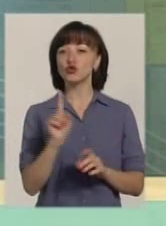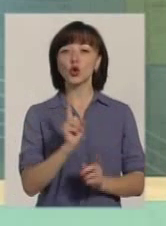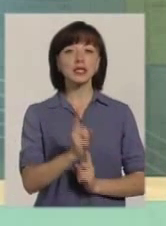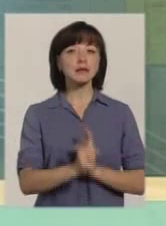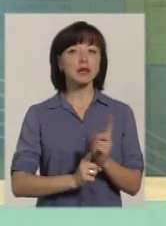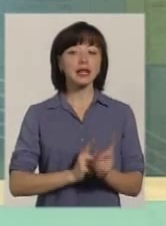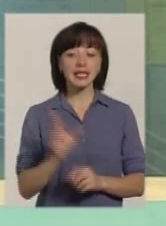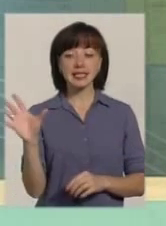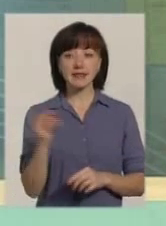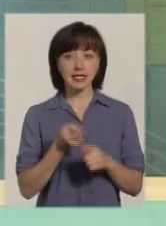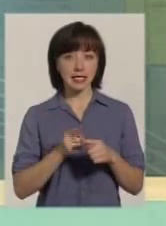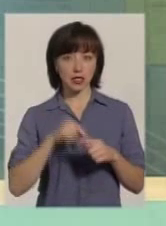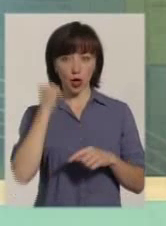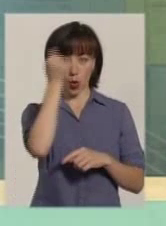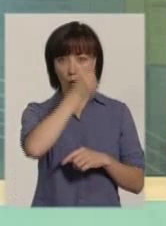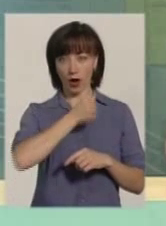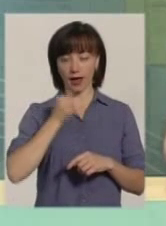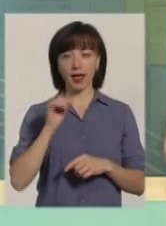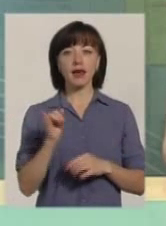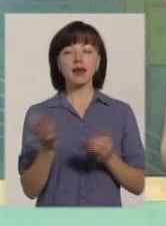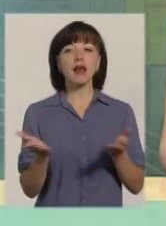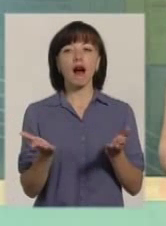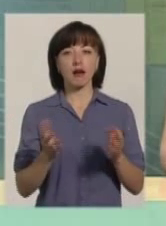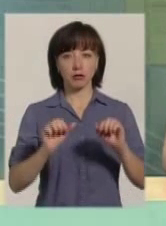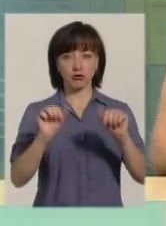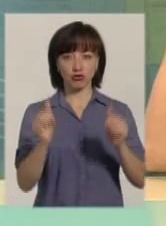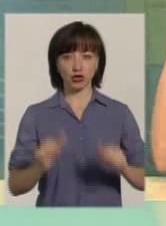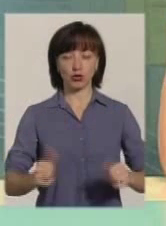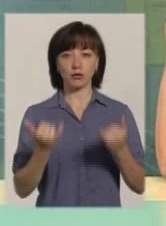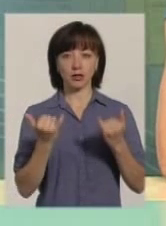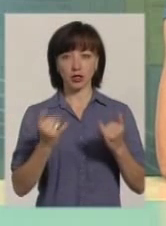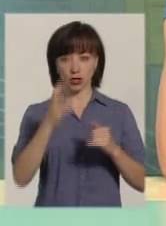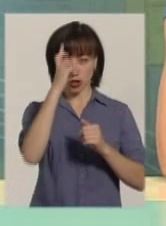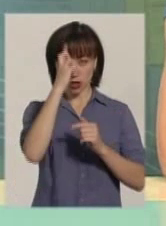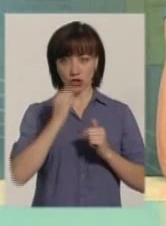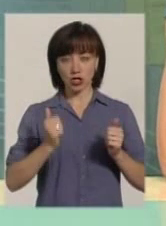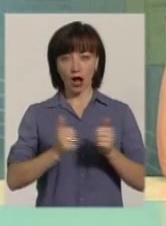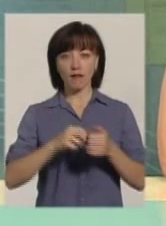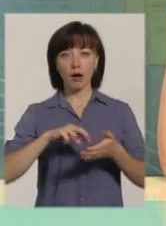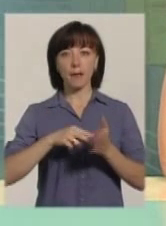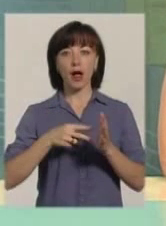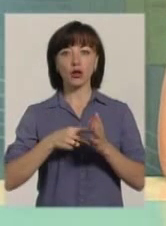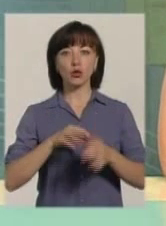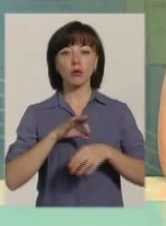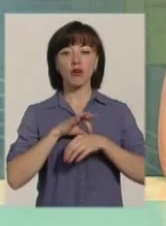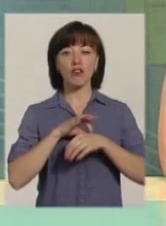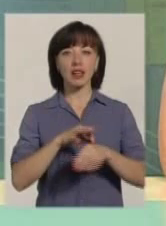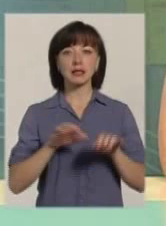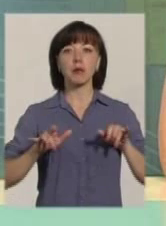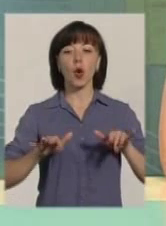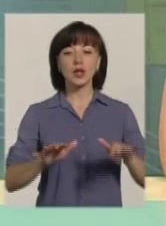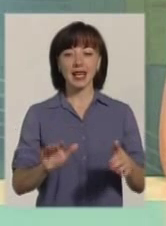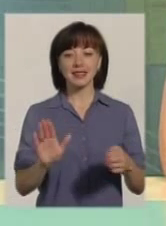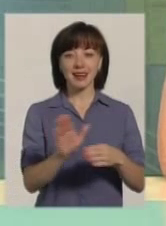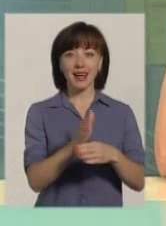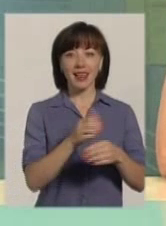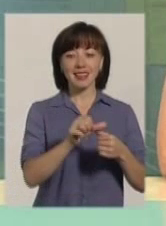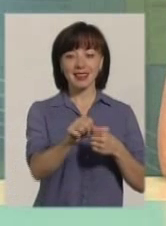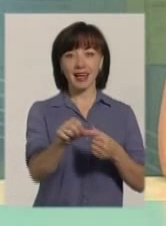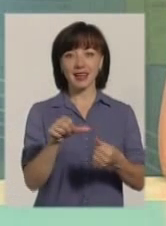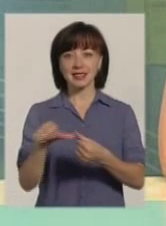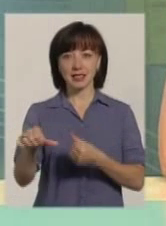за всі ці роки? І яким чином нині держава планує провести той процес децентралізації? Що він дасть